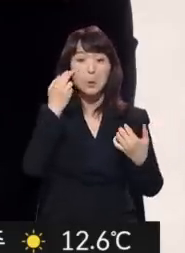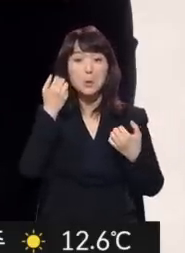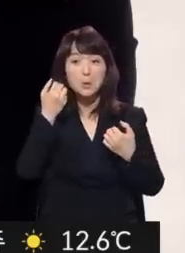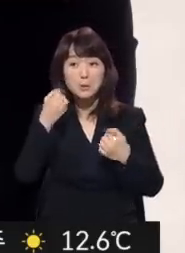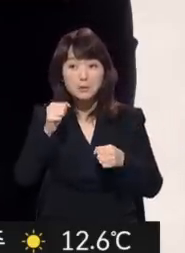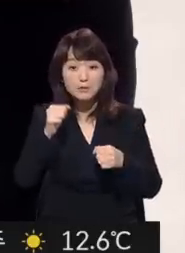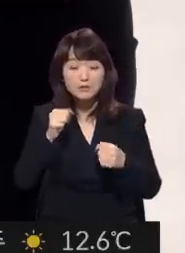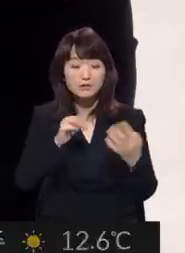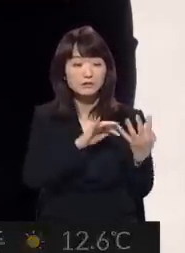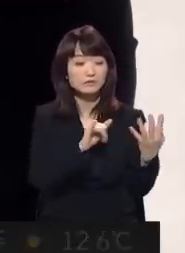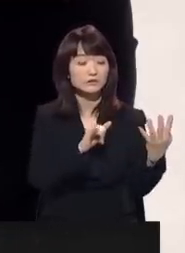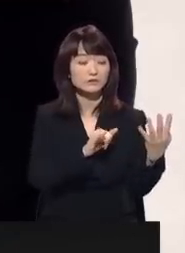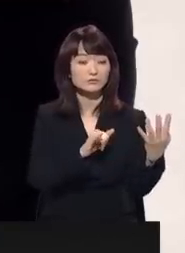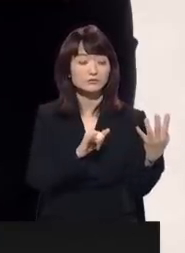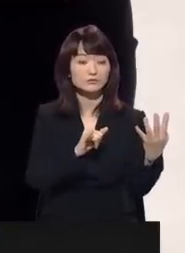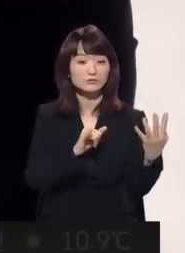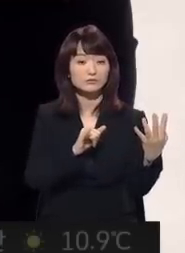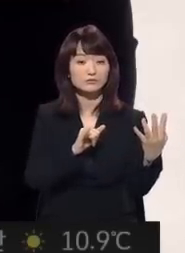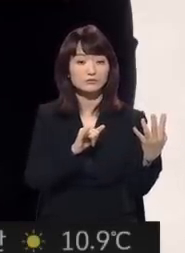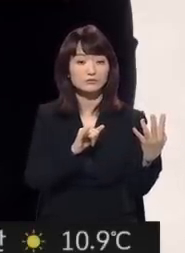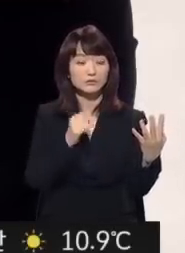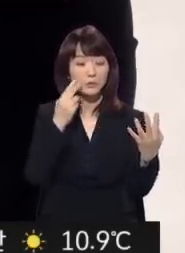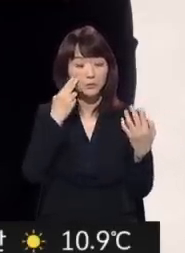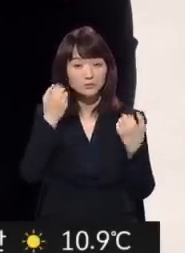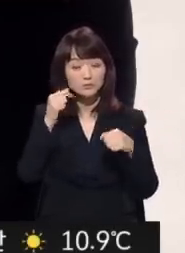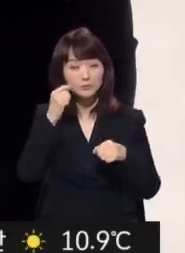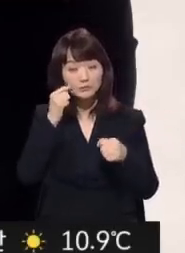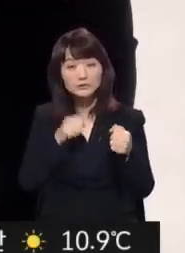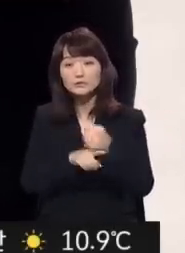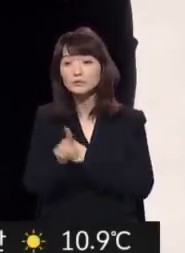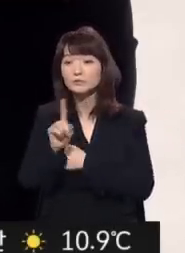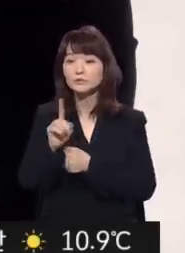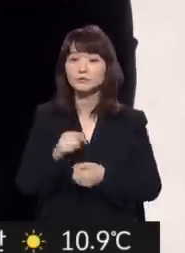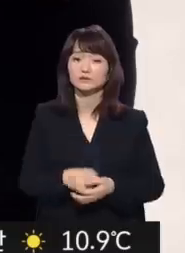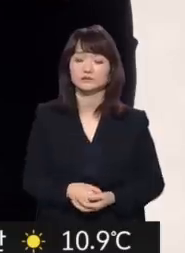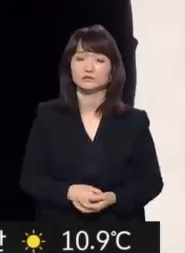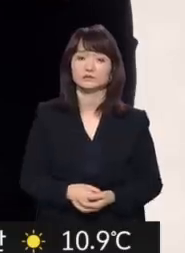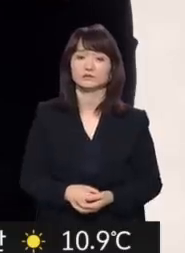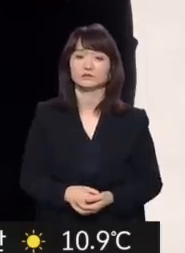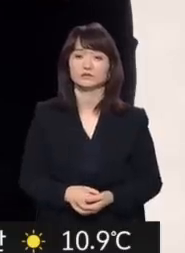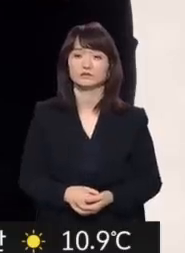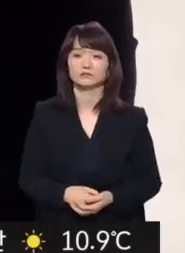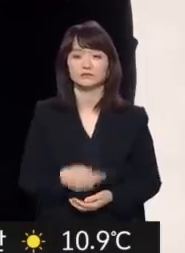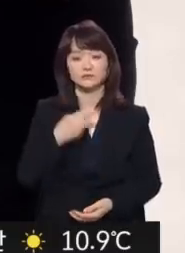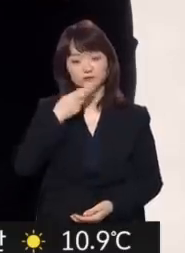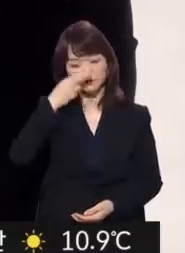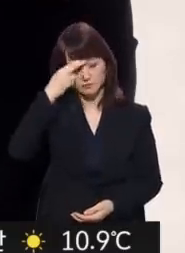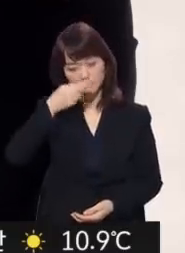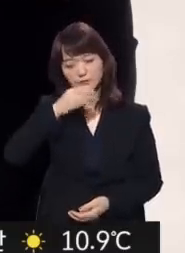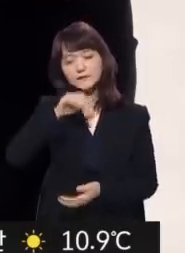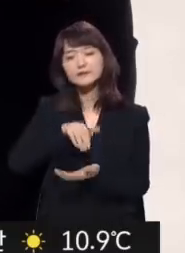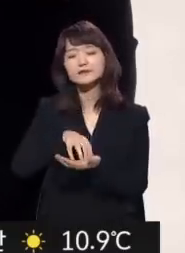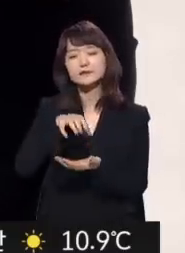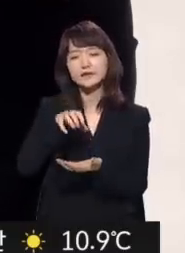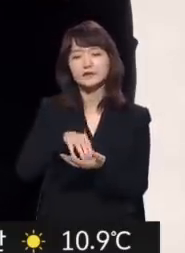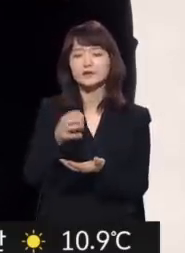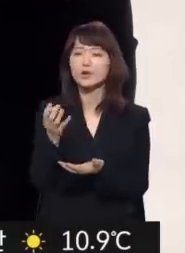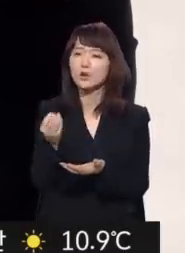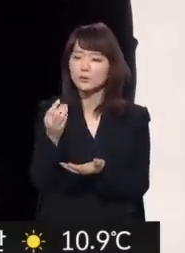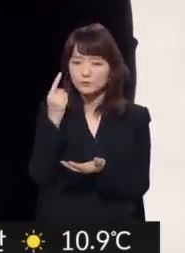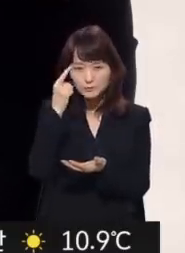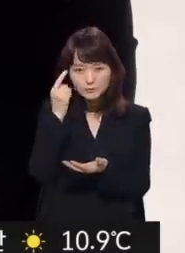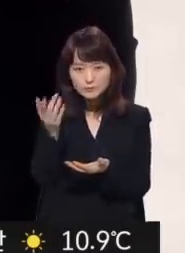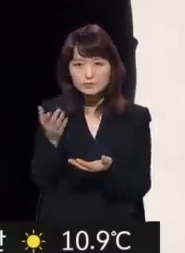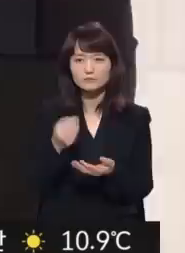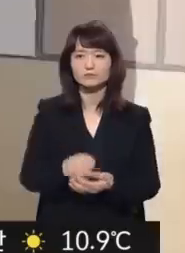4명 정도 밖에 없는데 왜 총을 못 추냐라고 면박을 줬다고 하고요 그거 말고도 지금 말한 것처럼 주량이 얼마인지도 물어보기도 하고 또